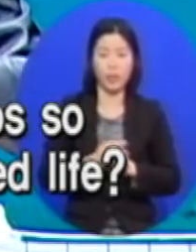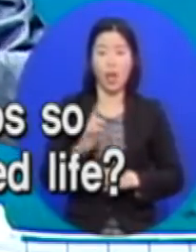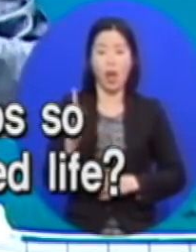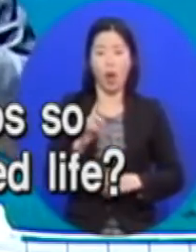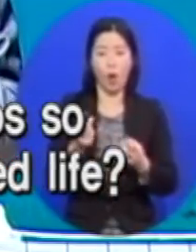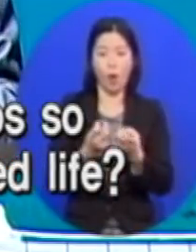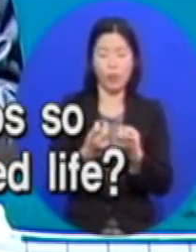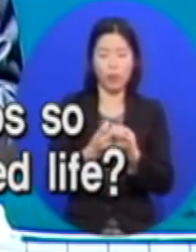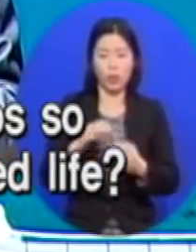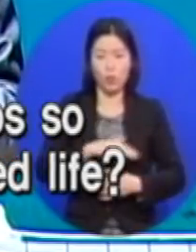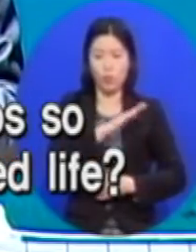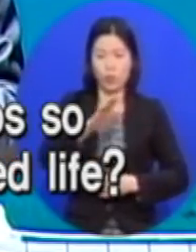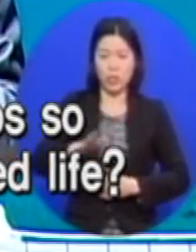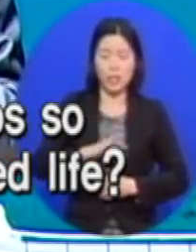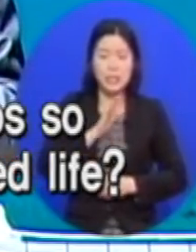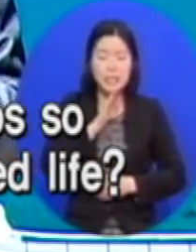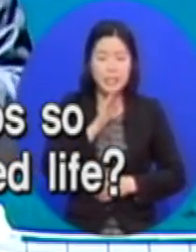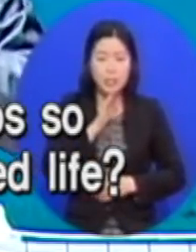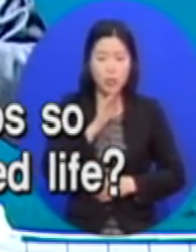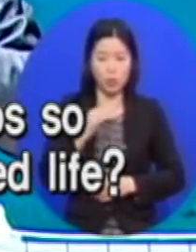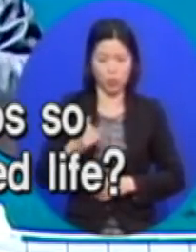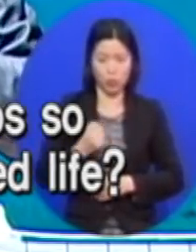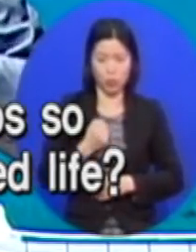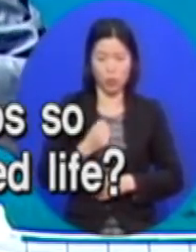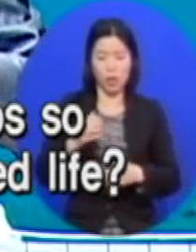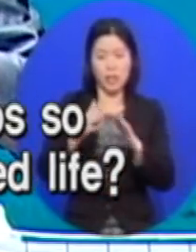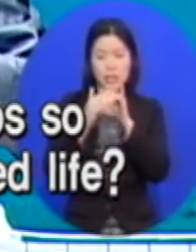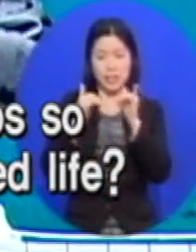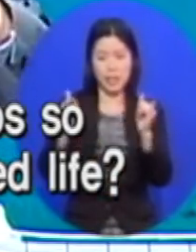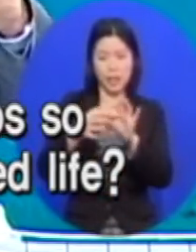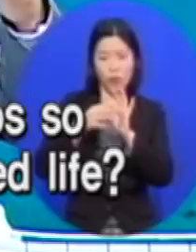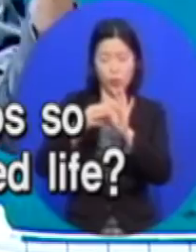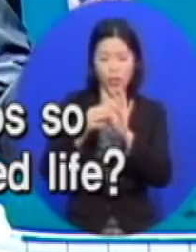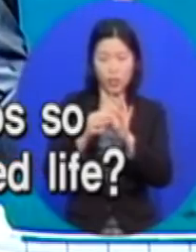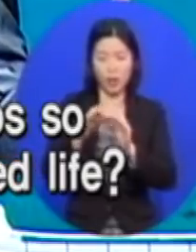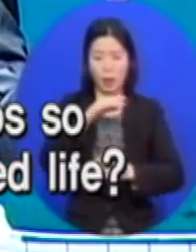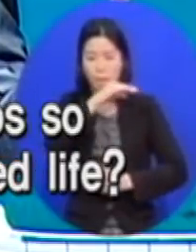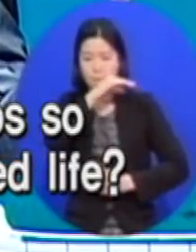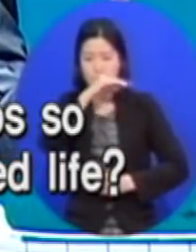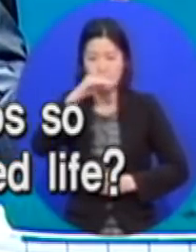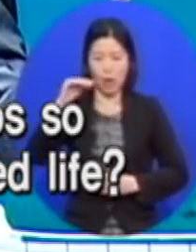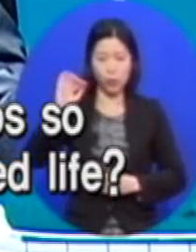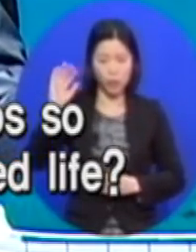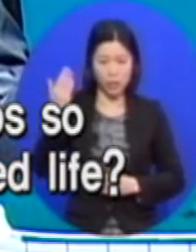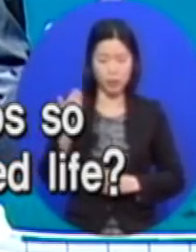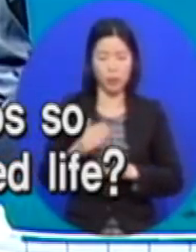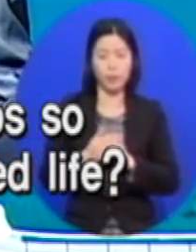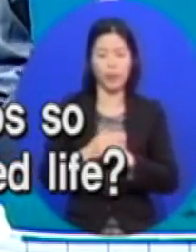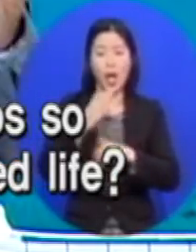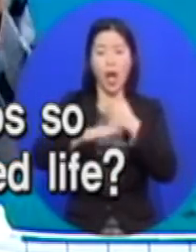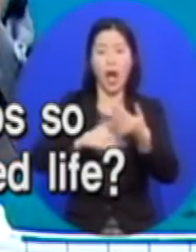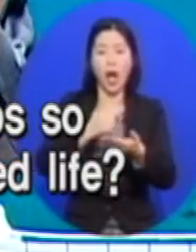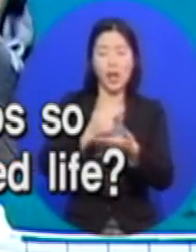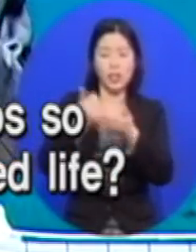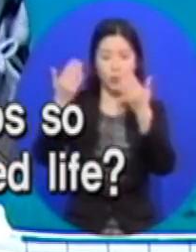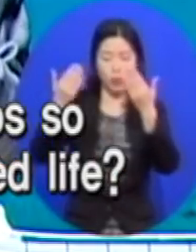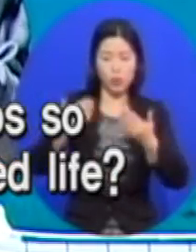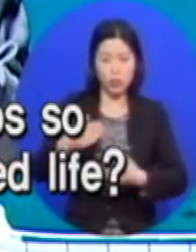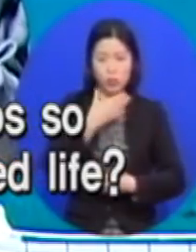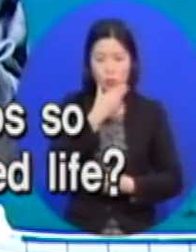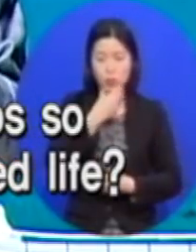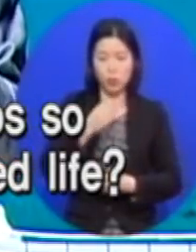어떻게 우리가 진정으로 정말 사람과의 관계가 바로 되어져서 하나님이 주시는 축복의